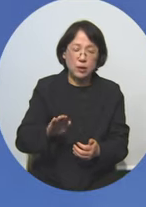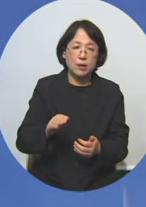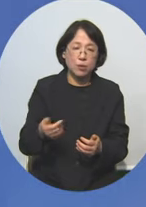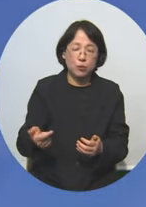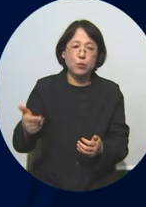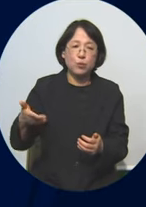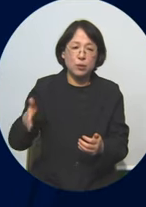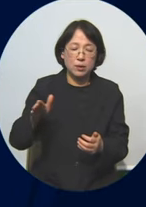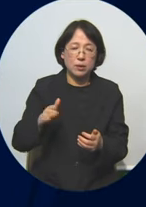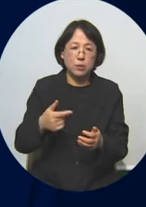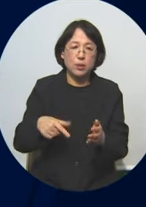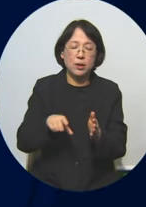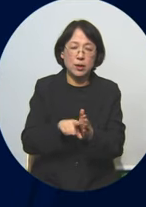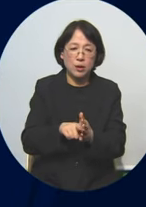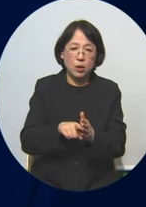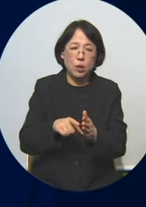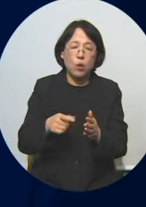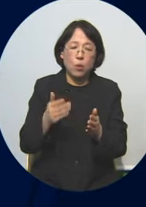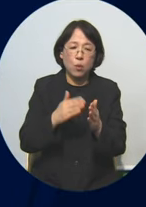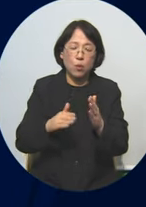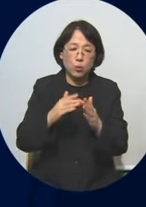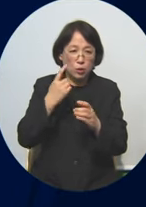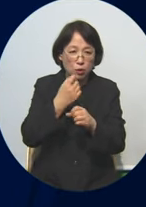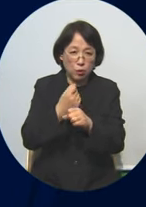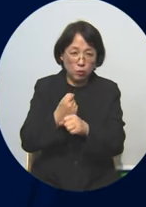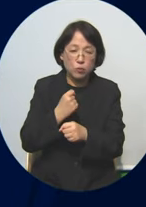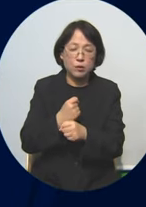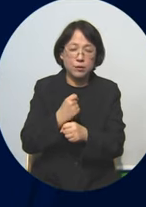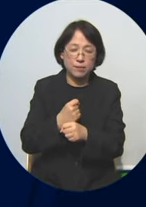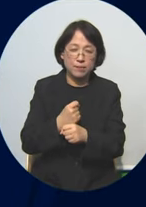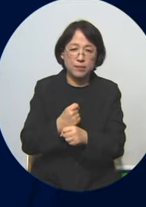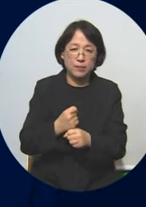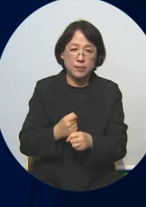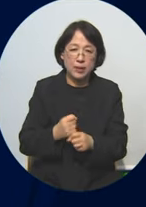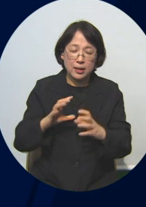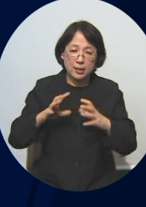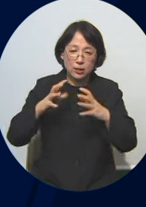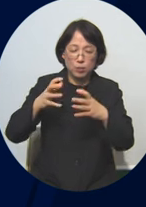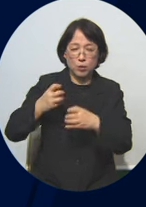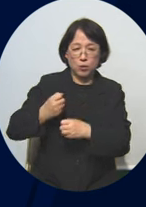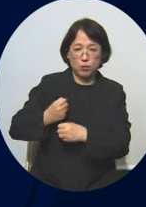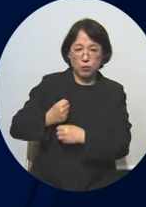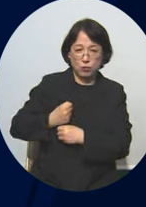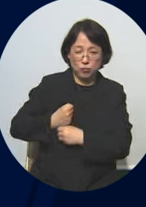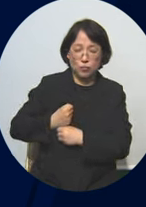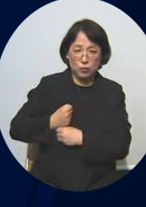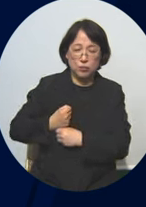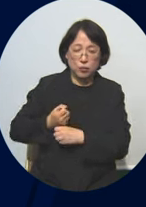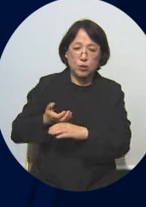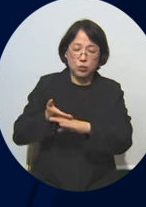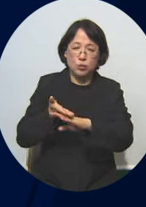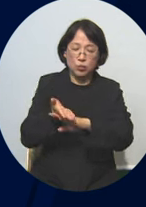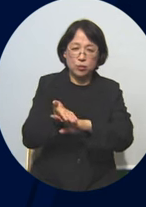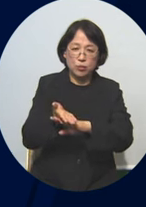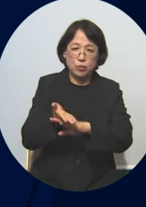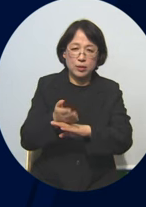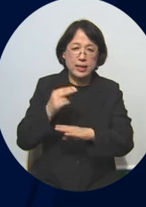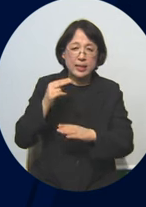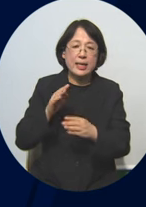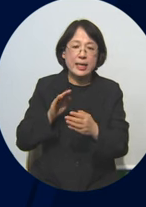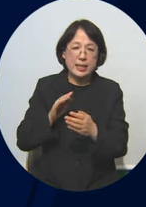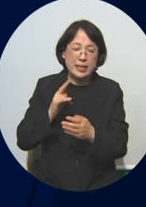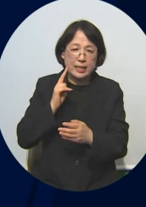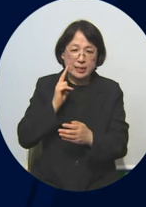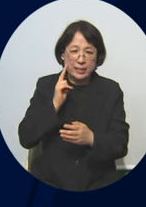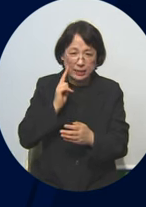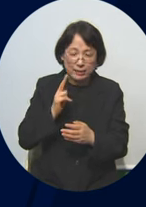추진합니다. 회의를 주재한 신원식 국방부 장관은 글로벌 방산 수출 경쟁이 치열해지는 상황에서 대한민국이